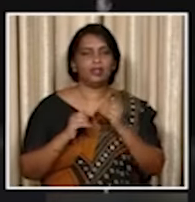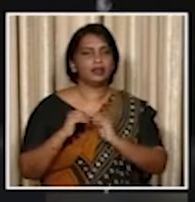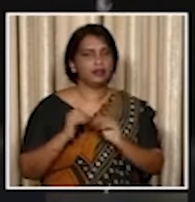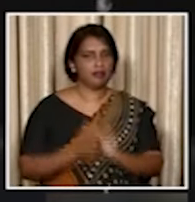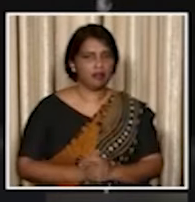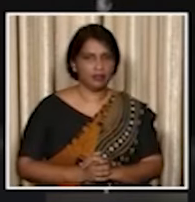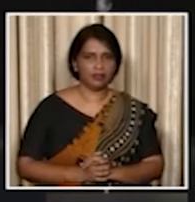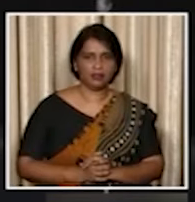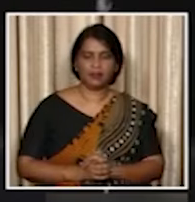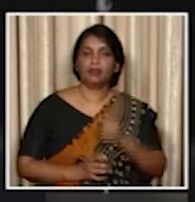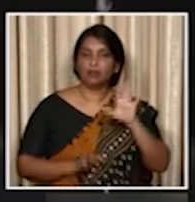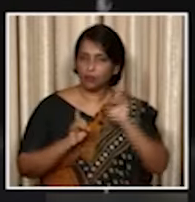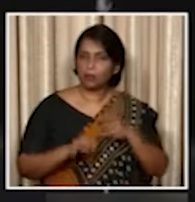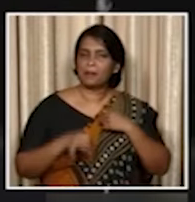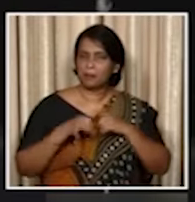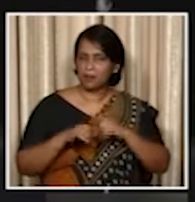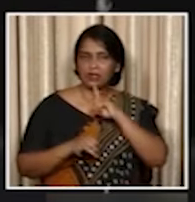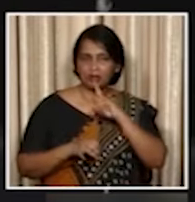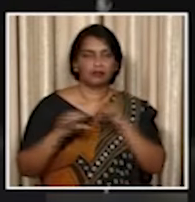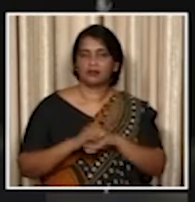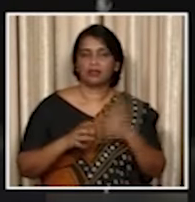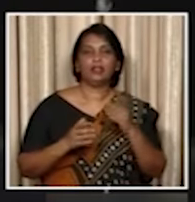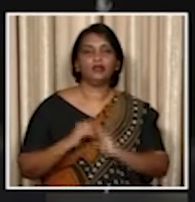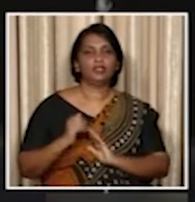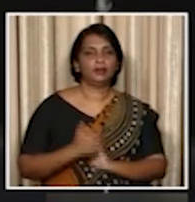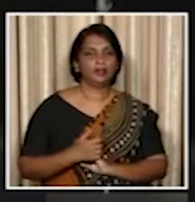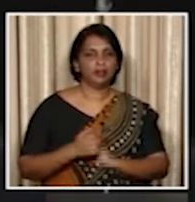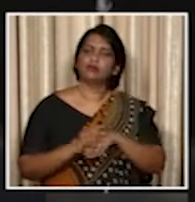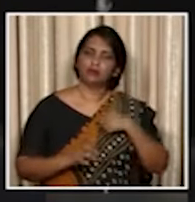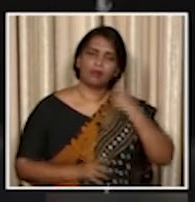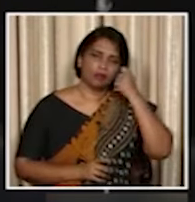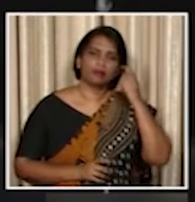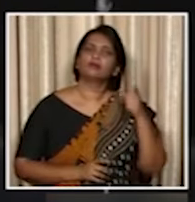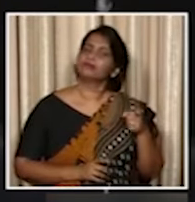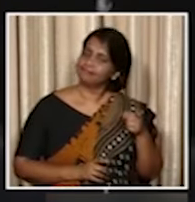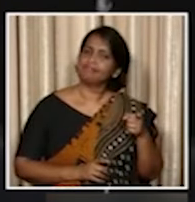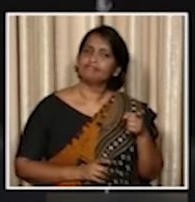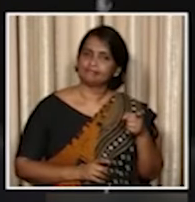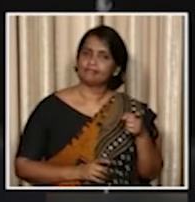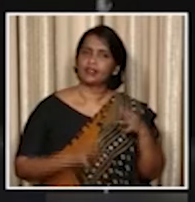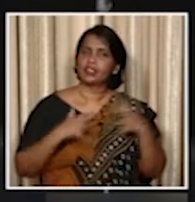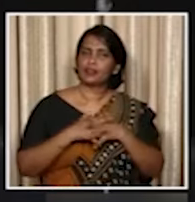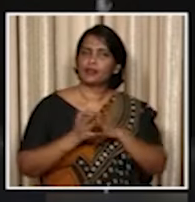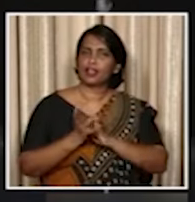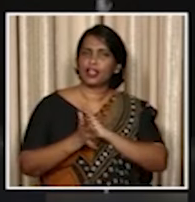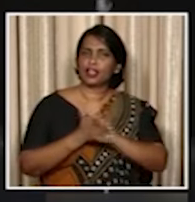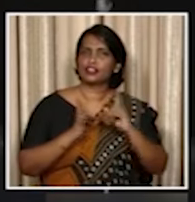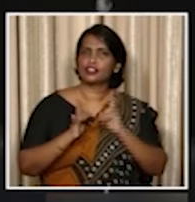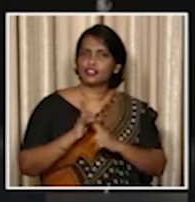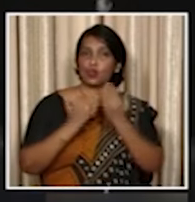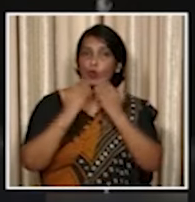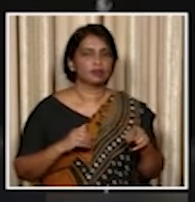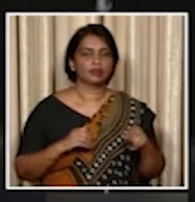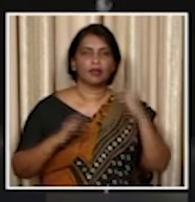ඉතින් මමටත් මේ ප්‍රශ්නේ අහන්න තියෙනවා. හැබැයි මම හිටියේ නෑ කැබිනට් එකේ. පුද්ගලිකව මගේ මතය ඒ වෙලාවේ WHO ගයිඩ්ලයින්ස් අනුගමනය කරන්නයි තිබුණේ